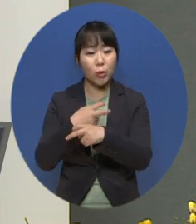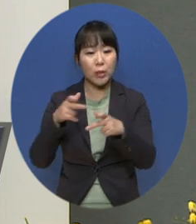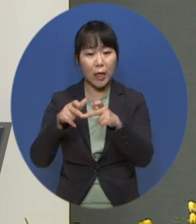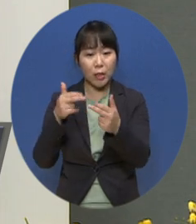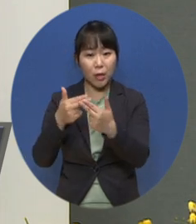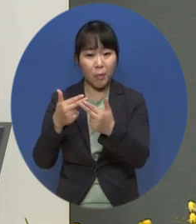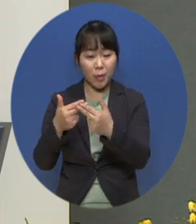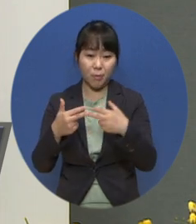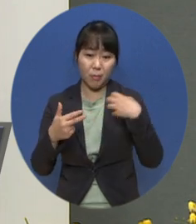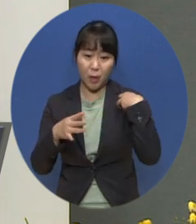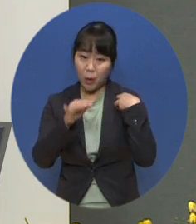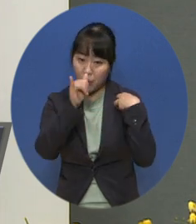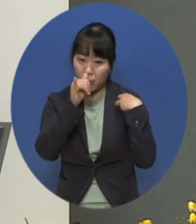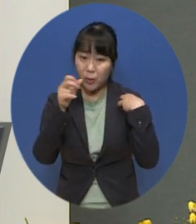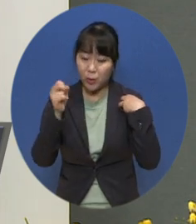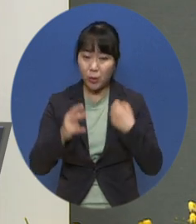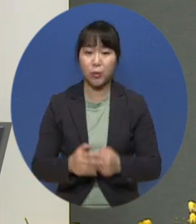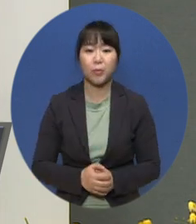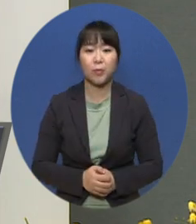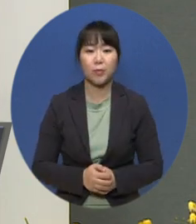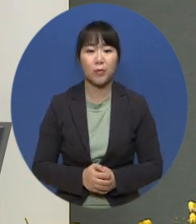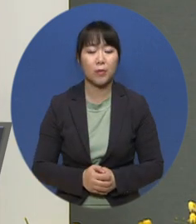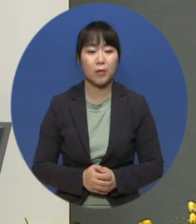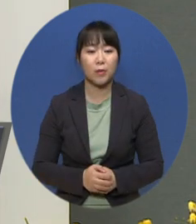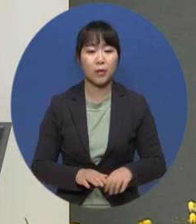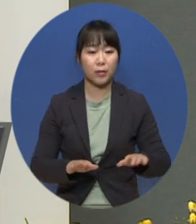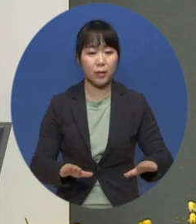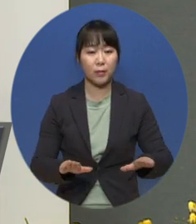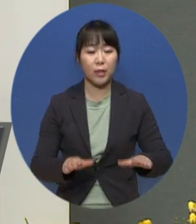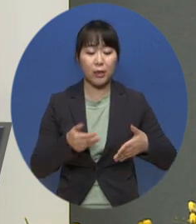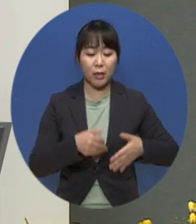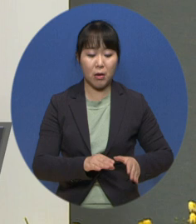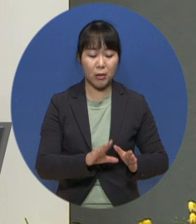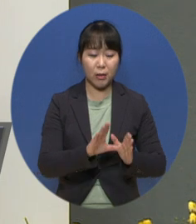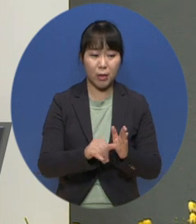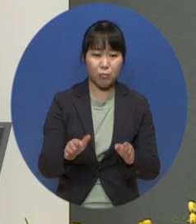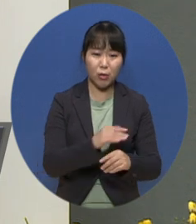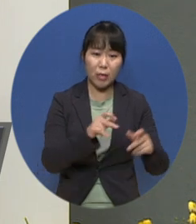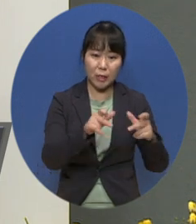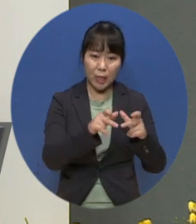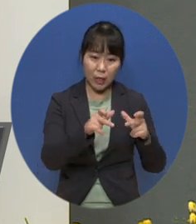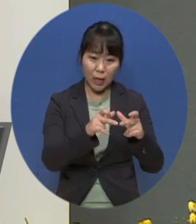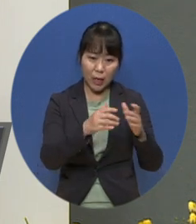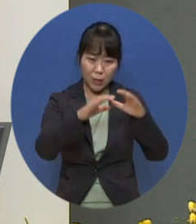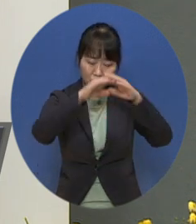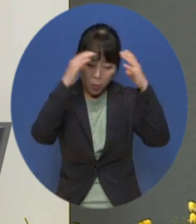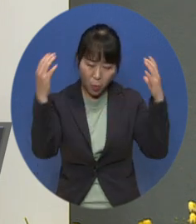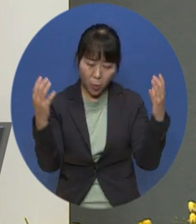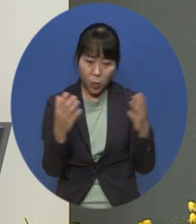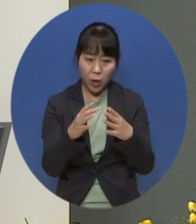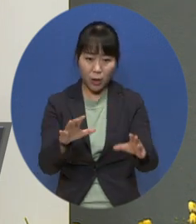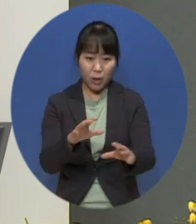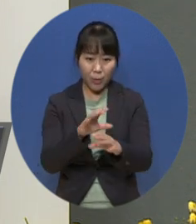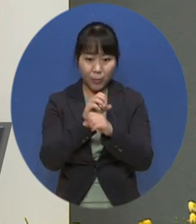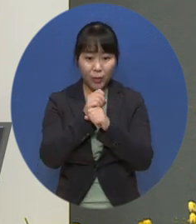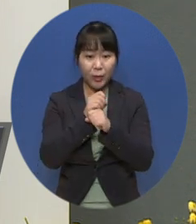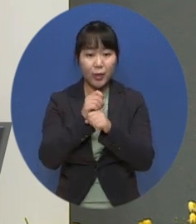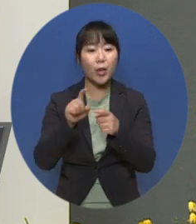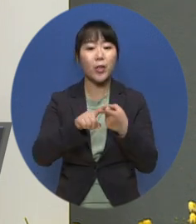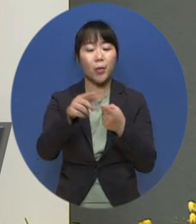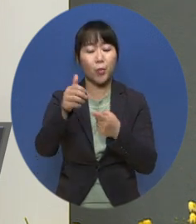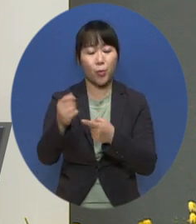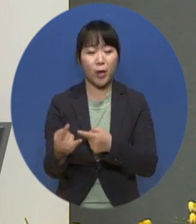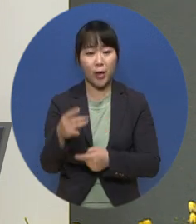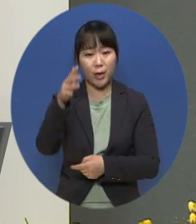주관 하셨고 예 이제는 또 선천적인 상해 2인까지 총망라한 총연합회 장을